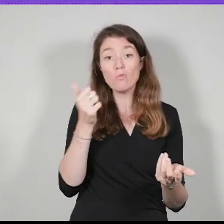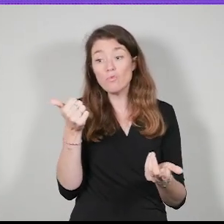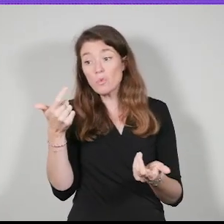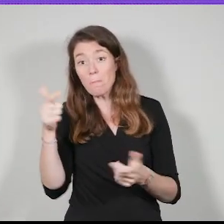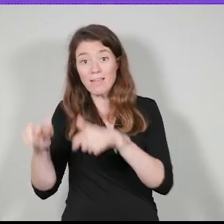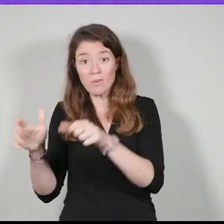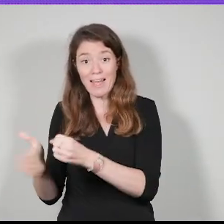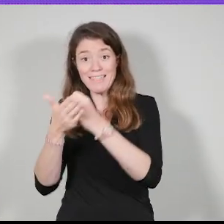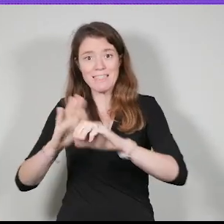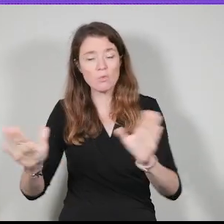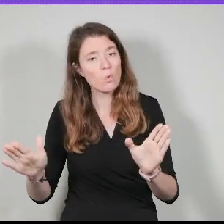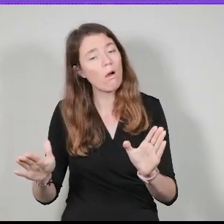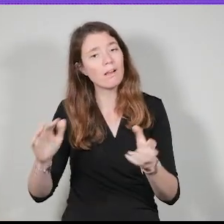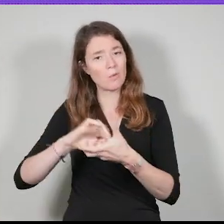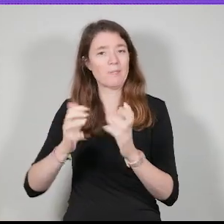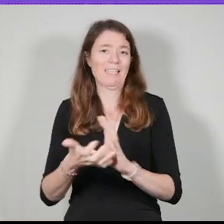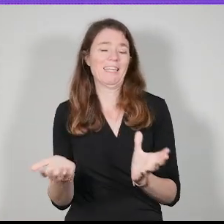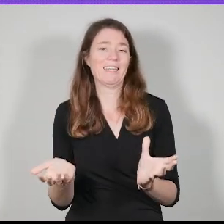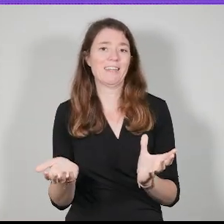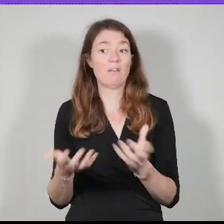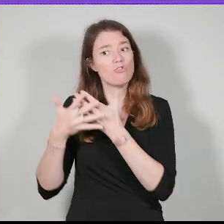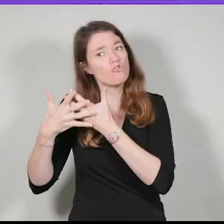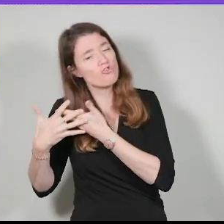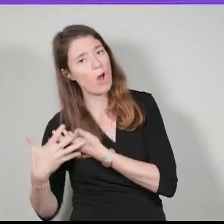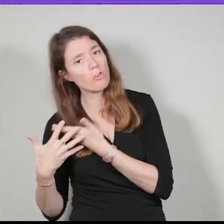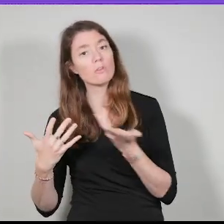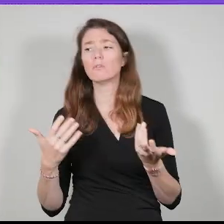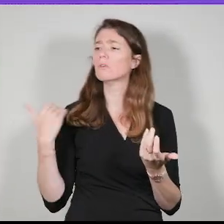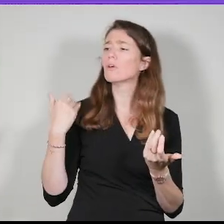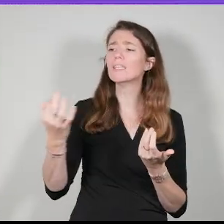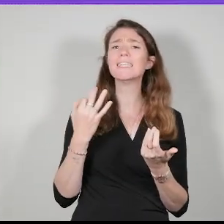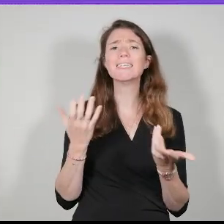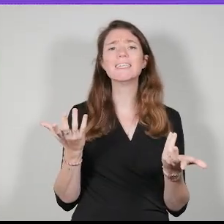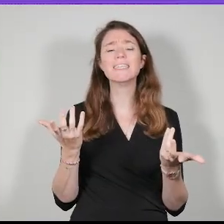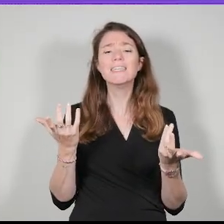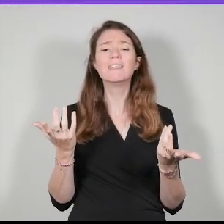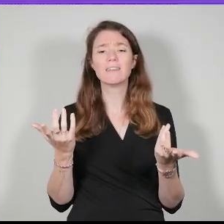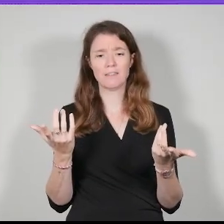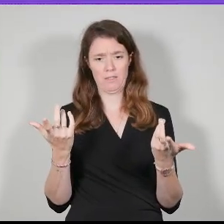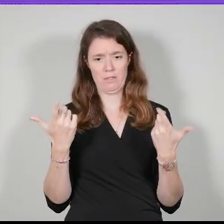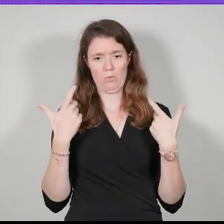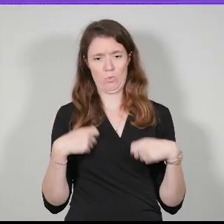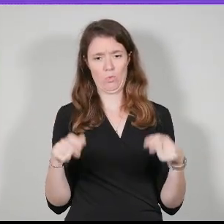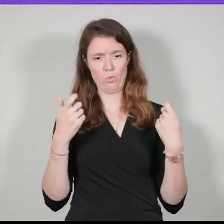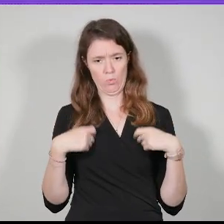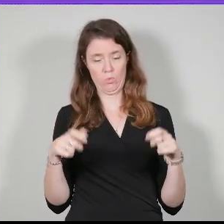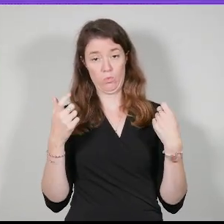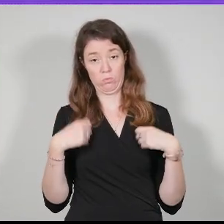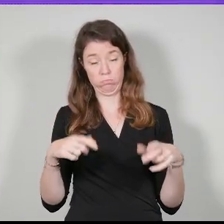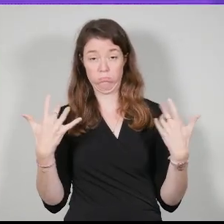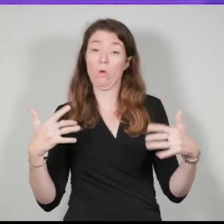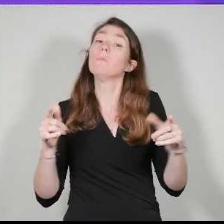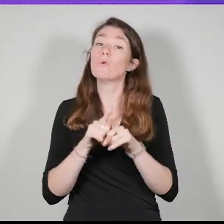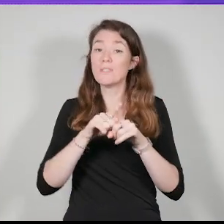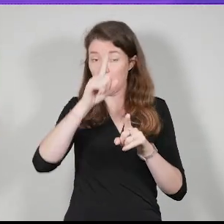aidantes autour d'une personne et avec cette charge. Vous parliez de coûts infinitésimales. Bon, bah, je pense que c'est aussi la charge mentale, hein,